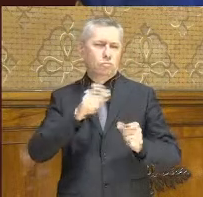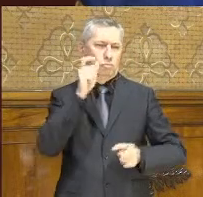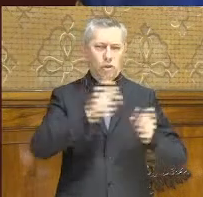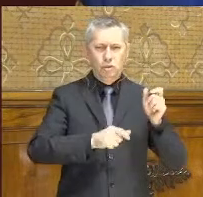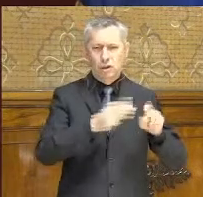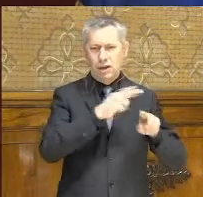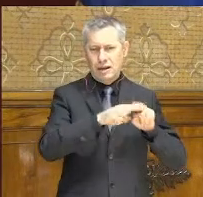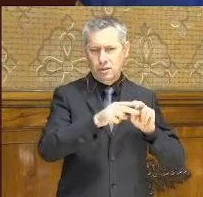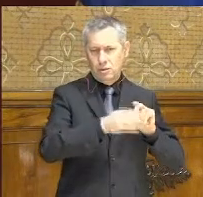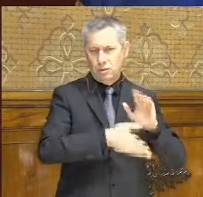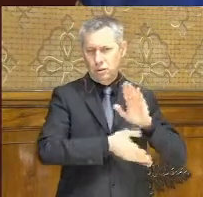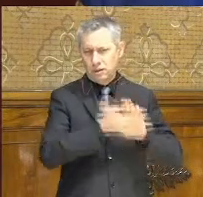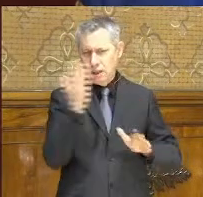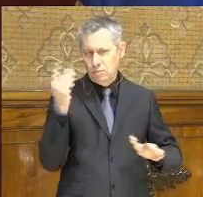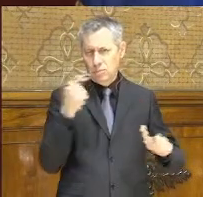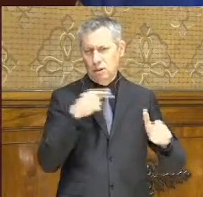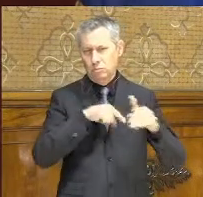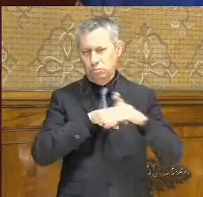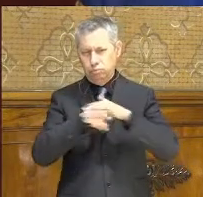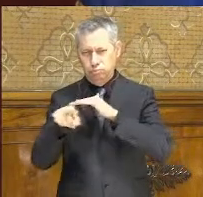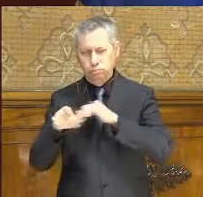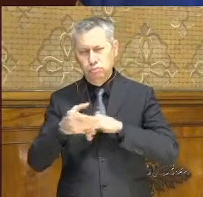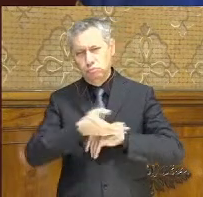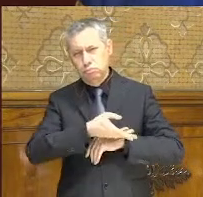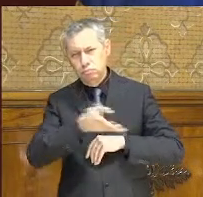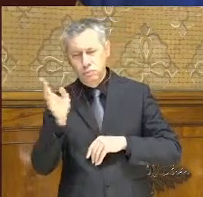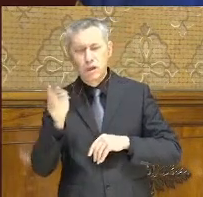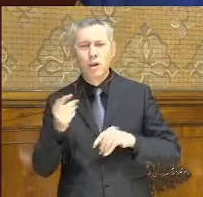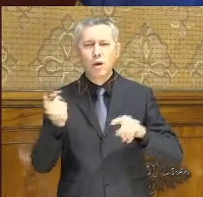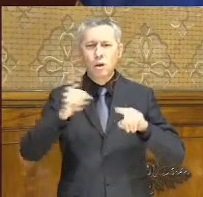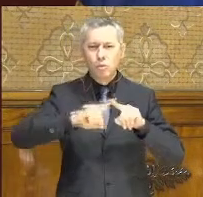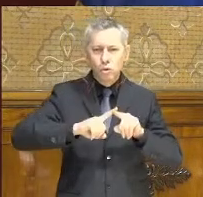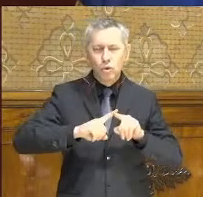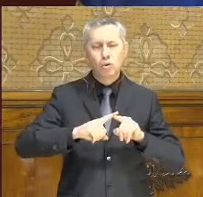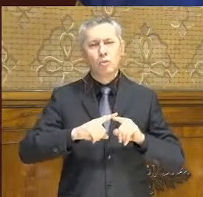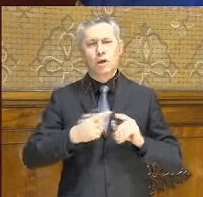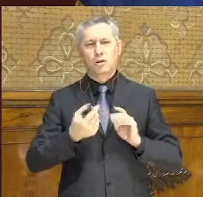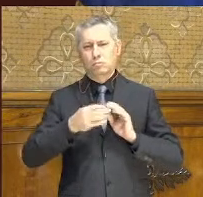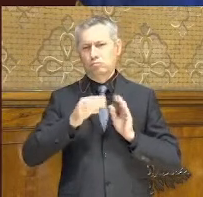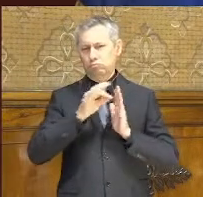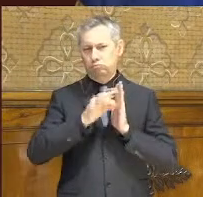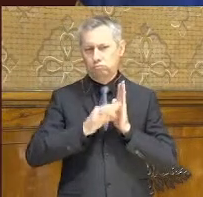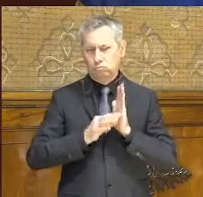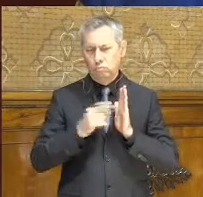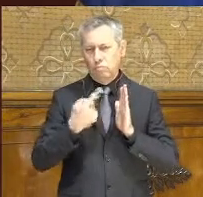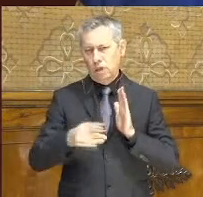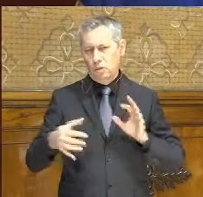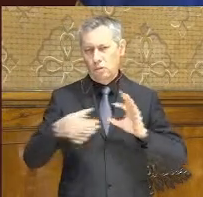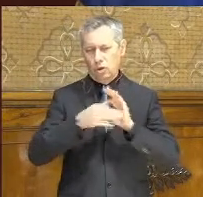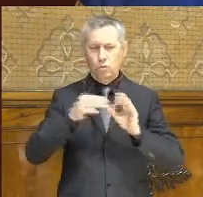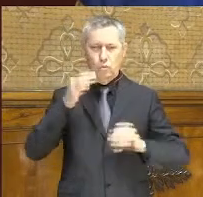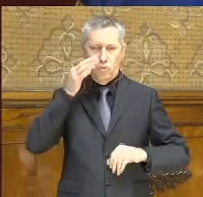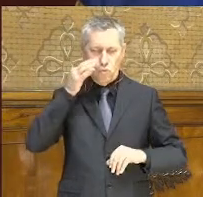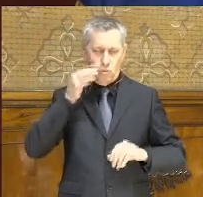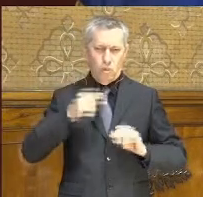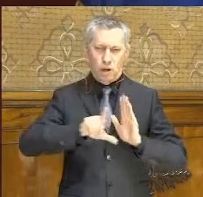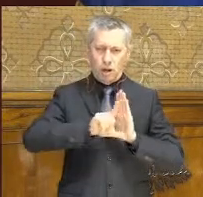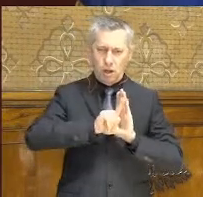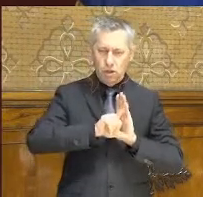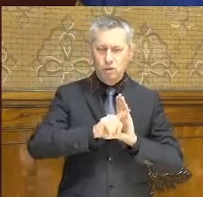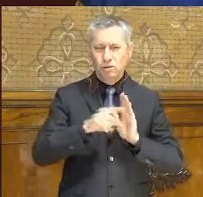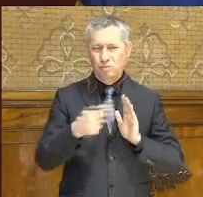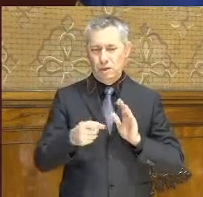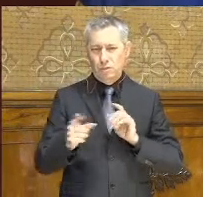contemporanee, i diritti umani e il ruolo delle discipline umanistiche nell'affrontare le tragedie di questo tempo